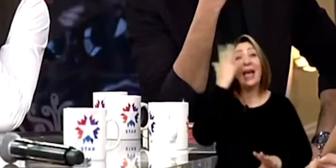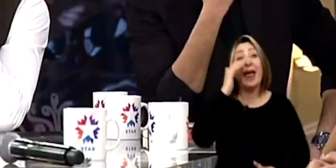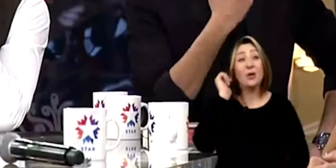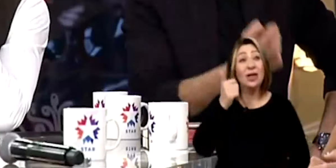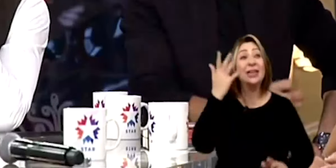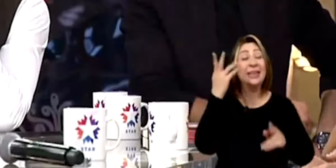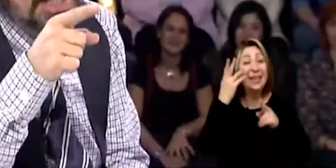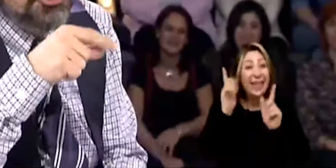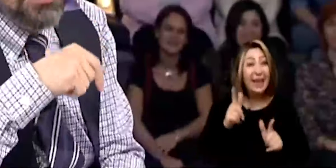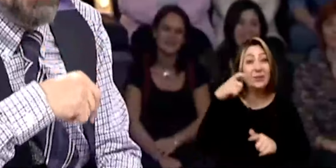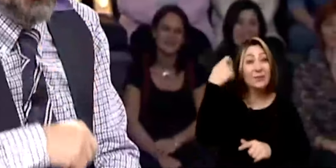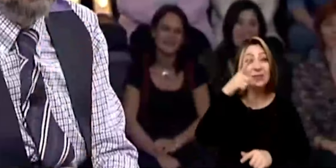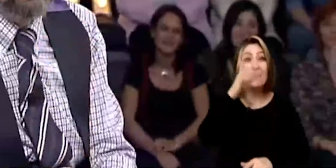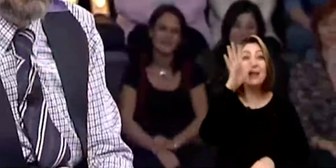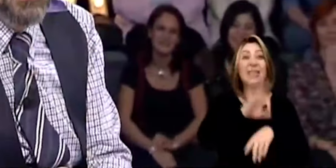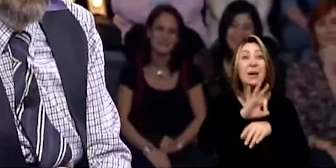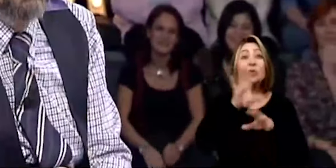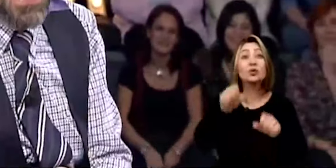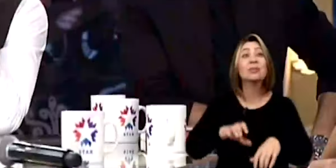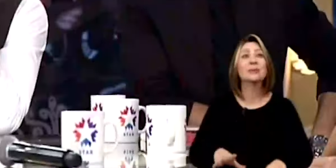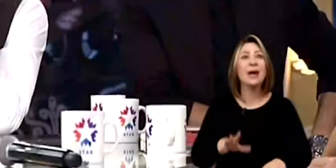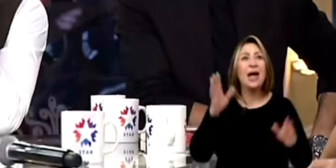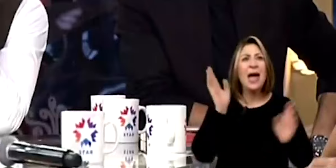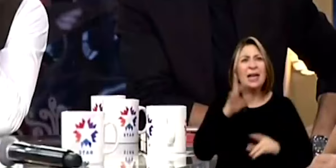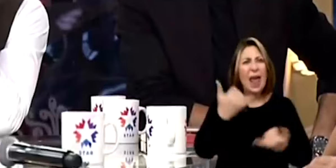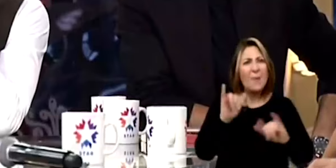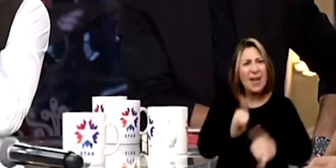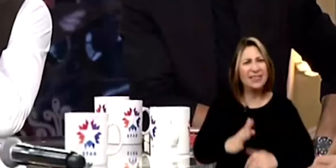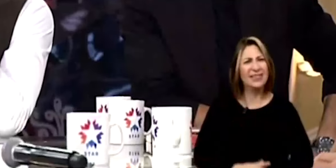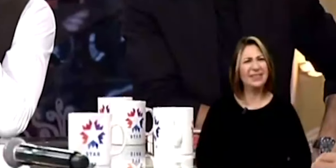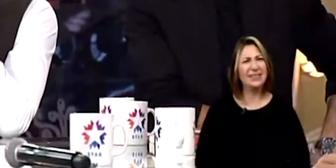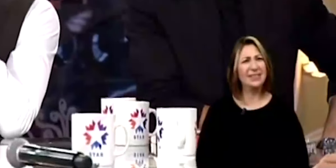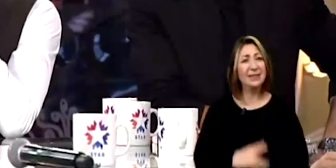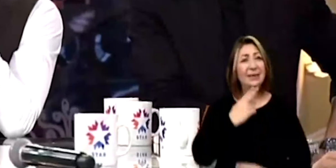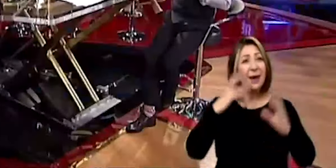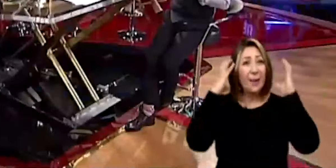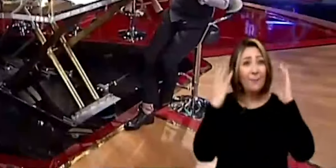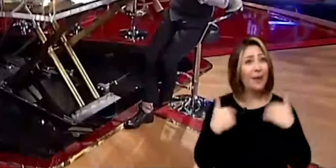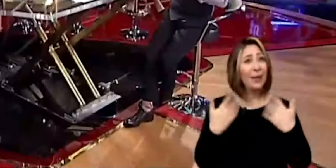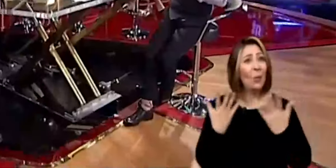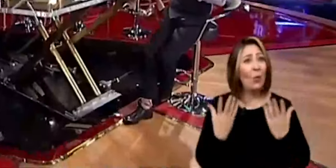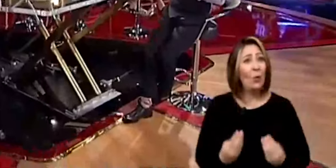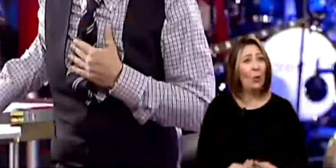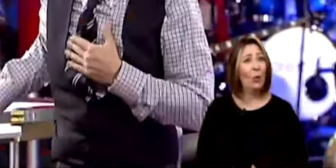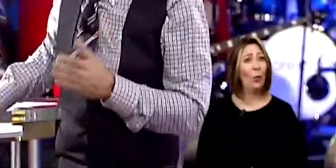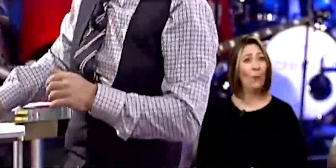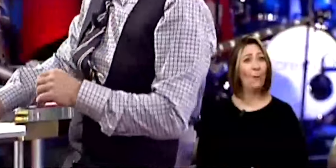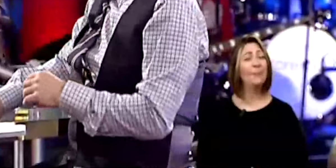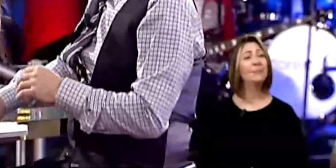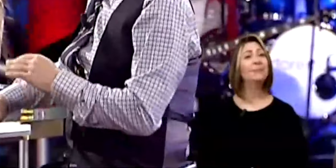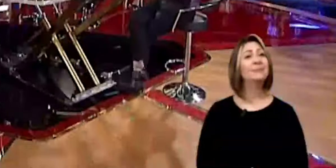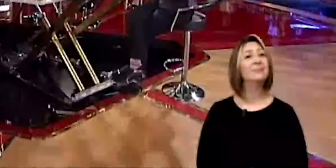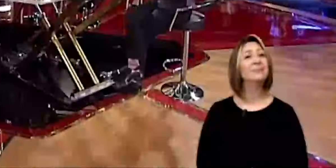gerek çektiğin filmde vallahi seni şurada 5 dakika tutmazdım. Haylaz! Reyhan bana ne oldu?